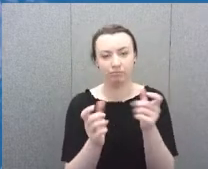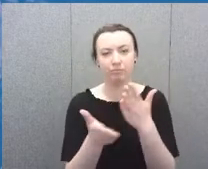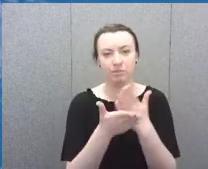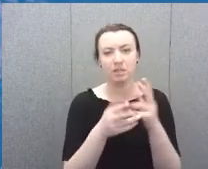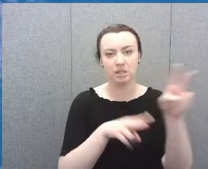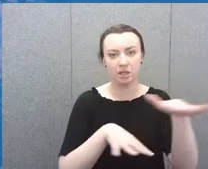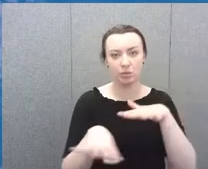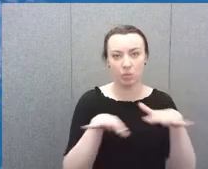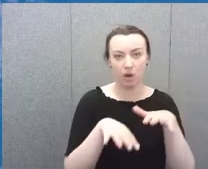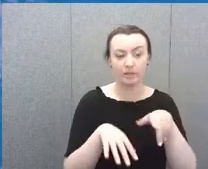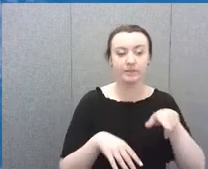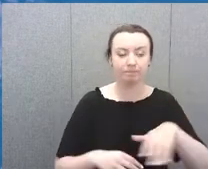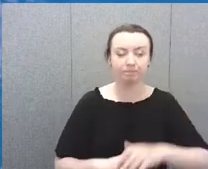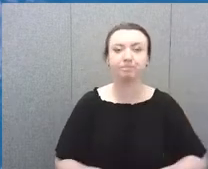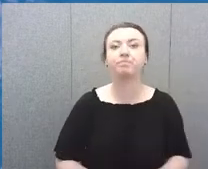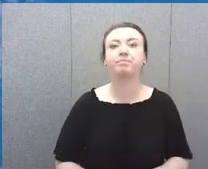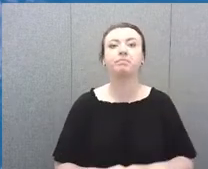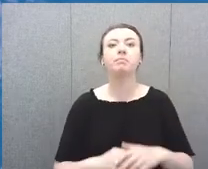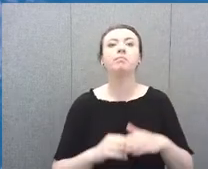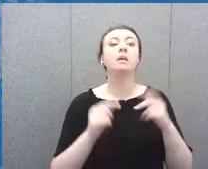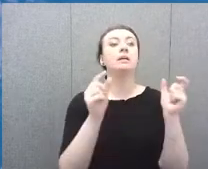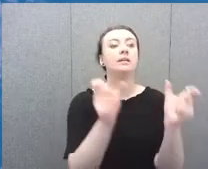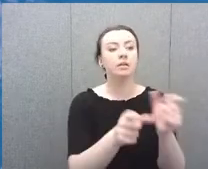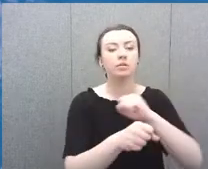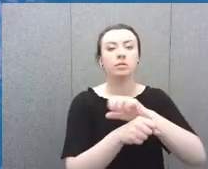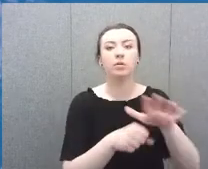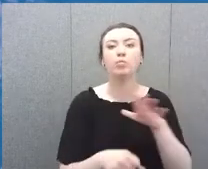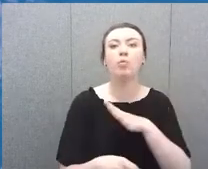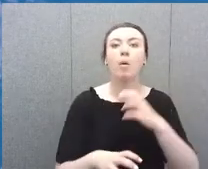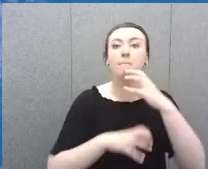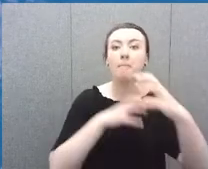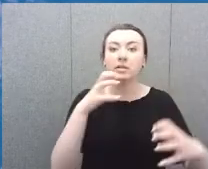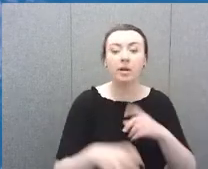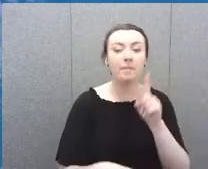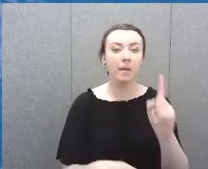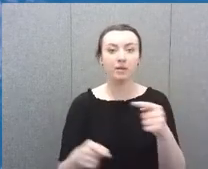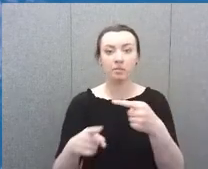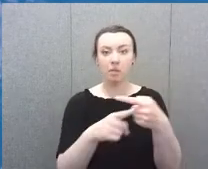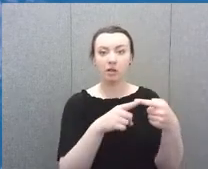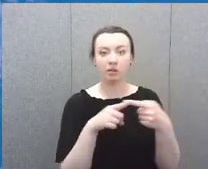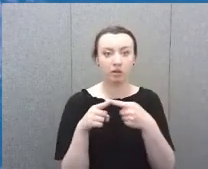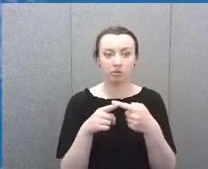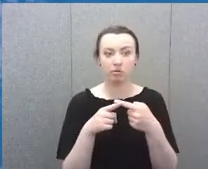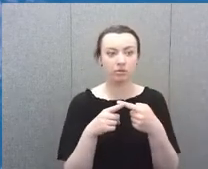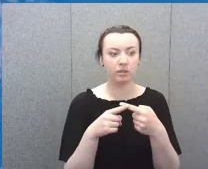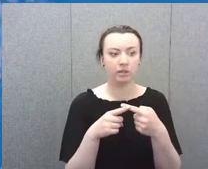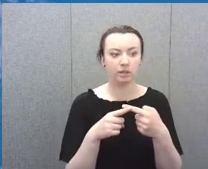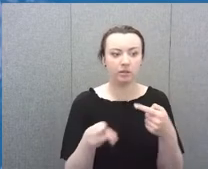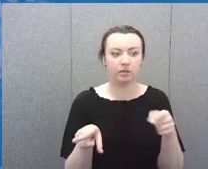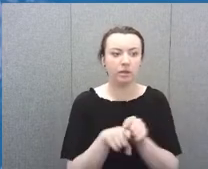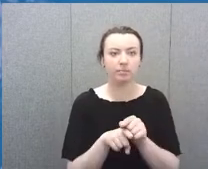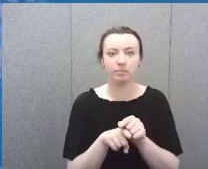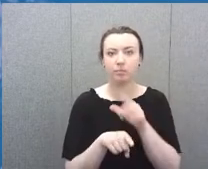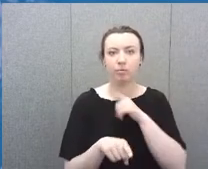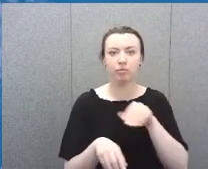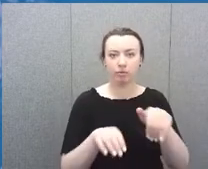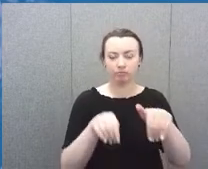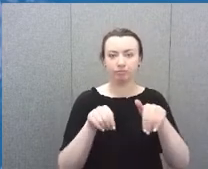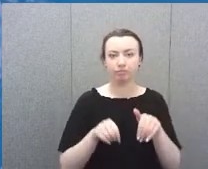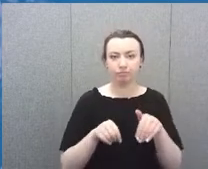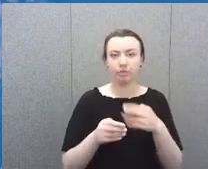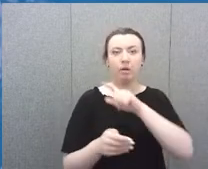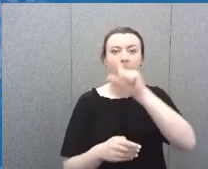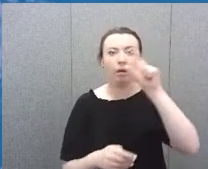COVID-19. То, чего мы не могли избежать, то, на что ответ со стороны белорусских властей был неадекватен,